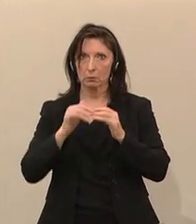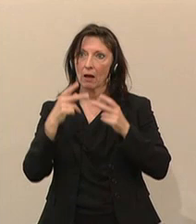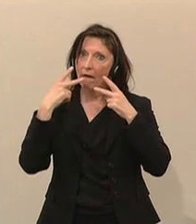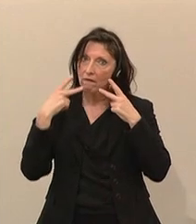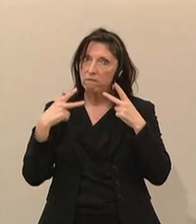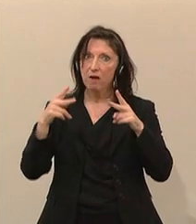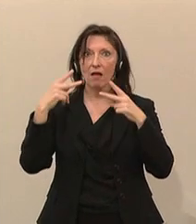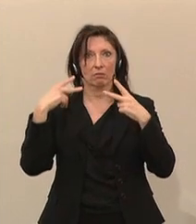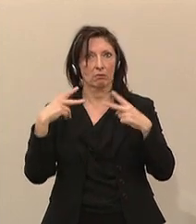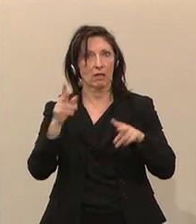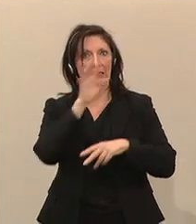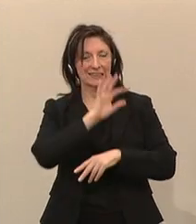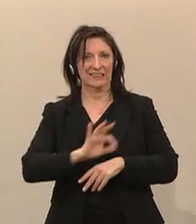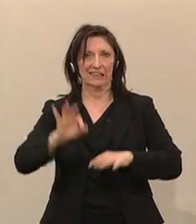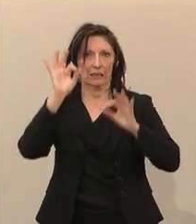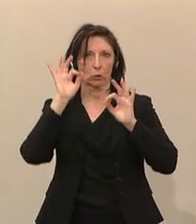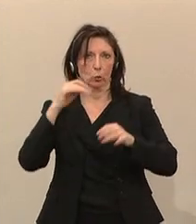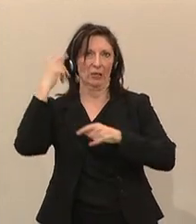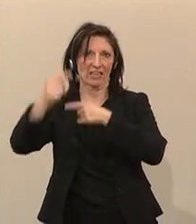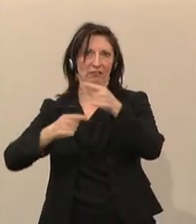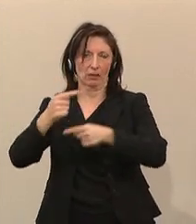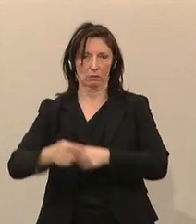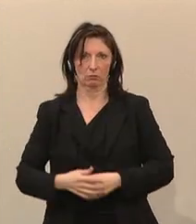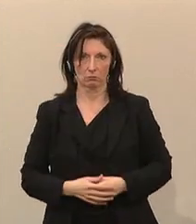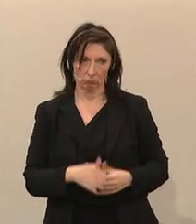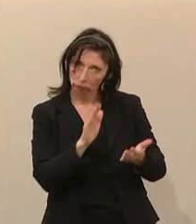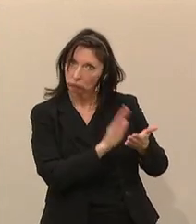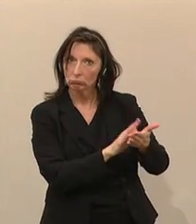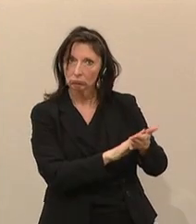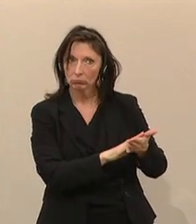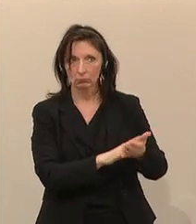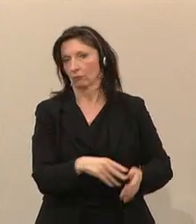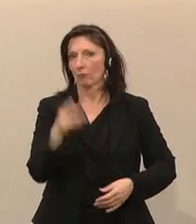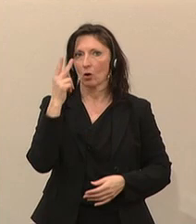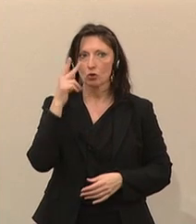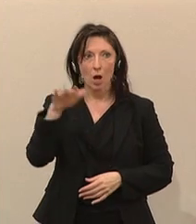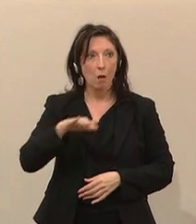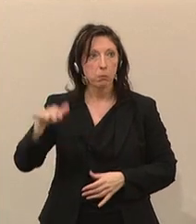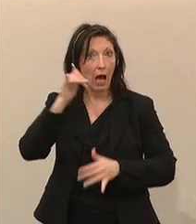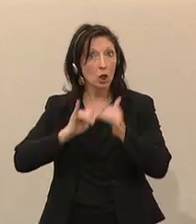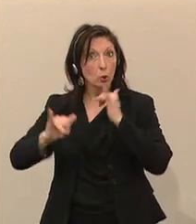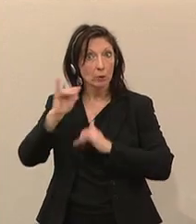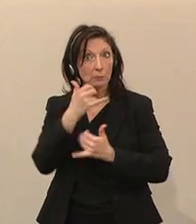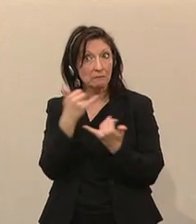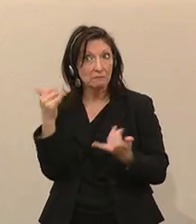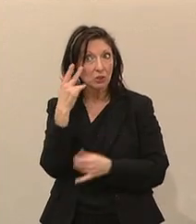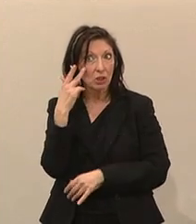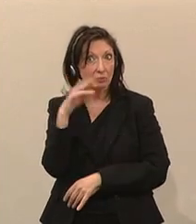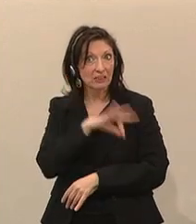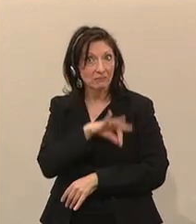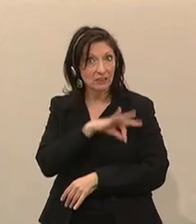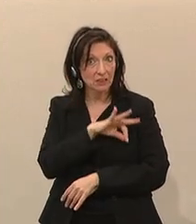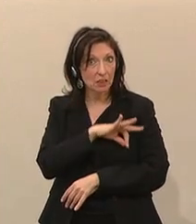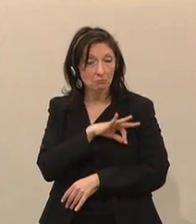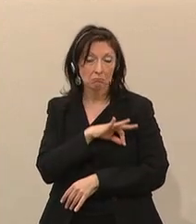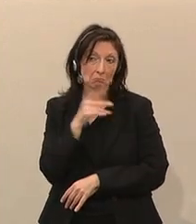weiterhin sehr positiv. Und wenn man sich die Gewinnentwicklung im Bereich des Tourismus anschaut, wird man feststellen können, dass in der Tat